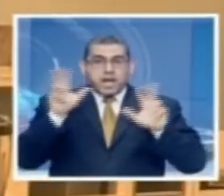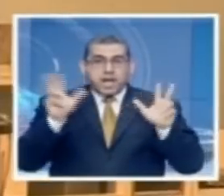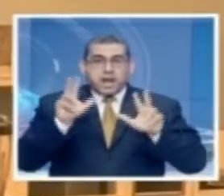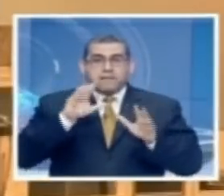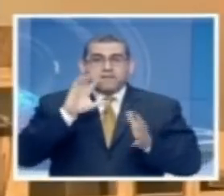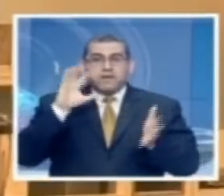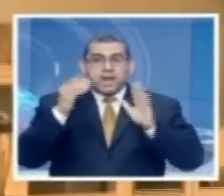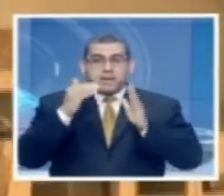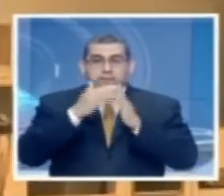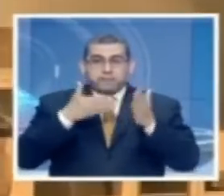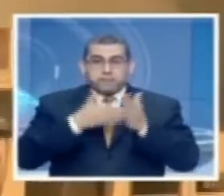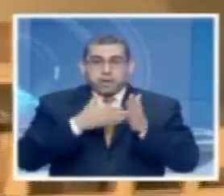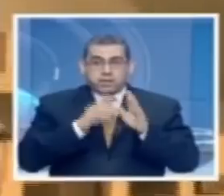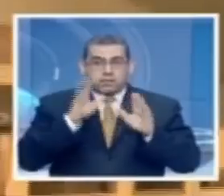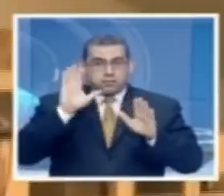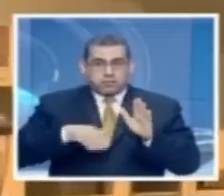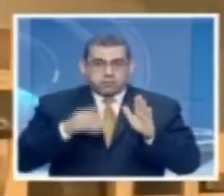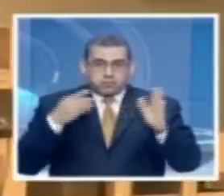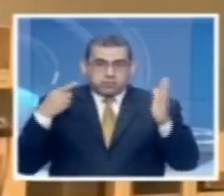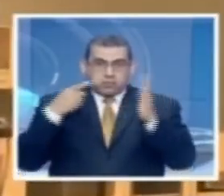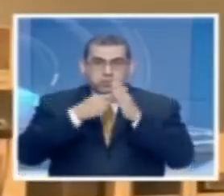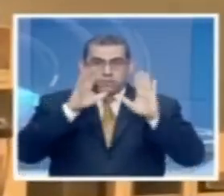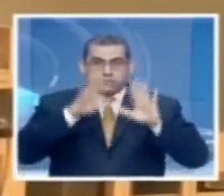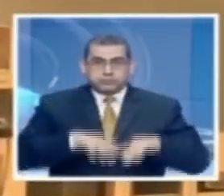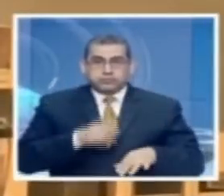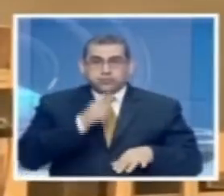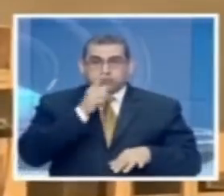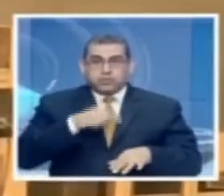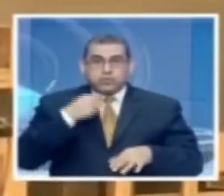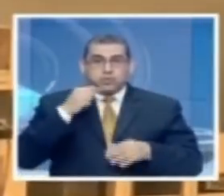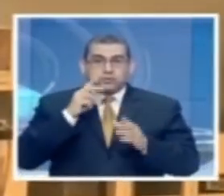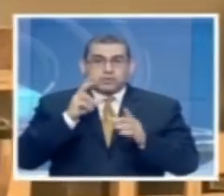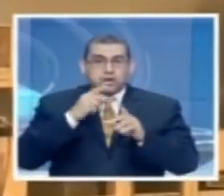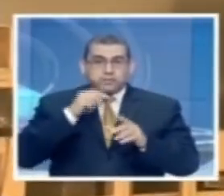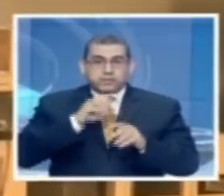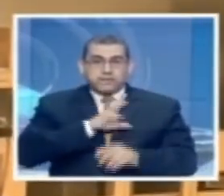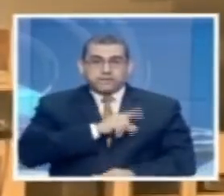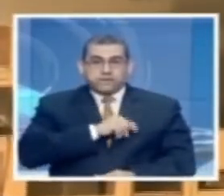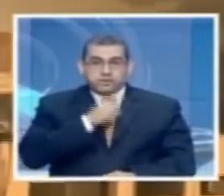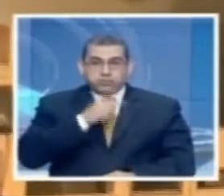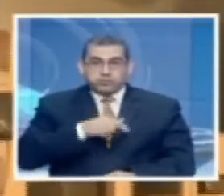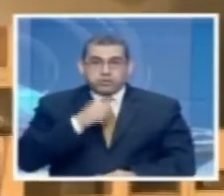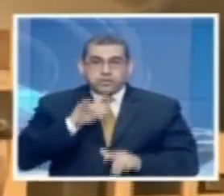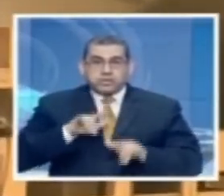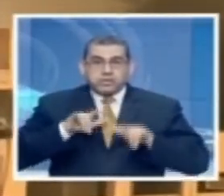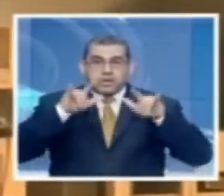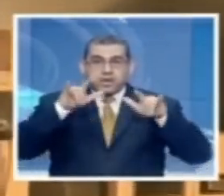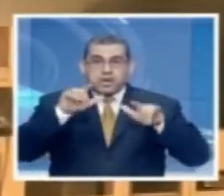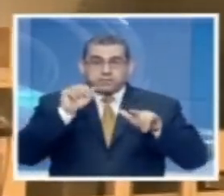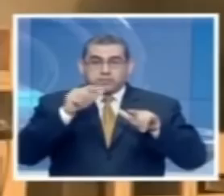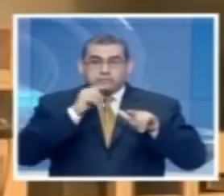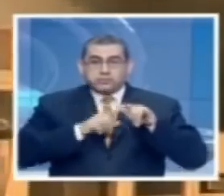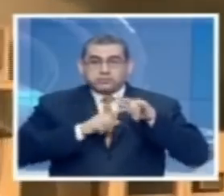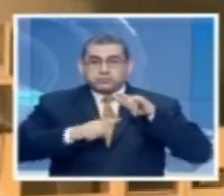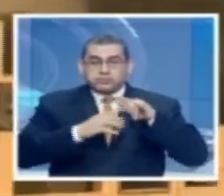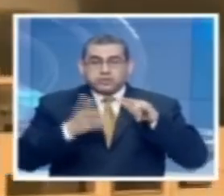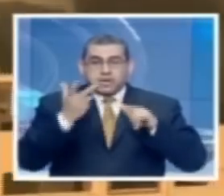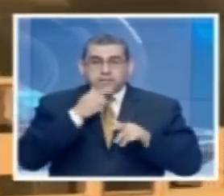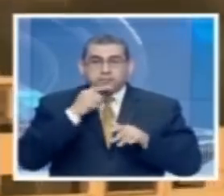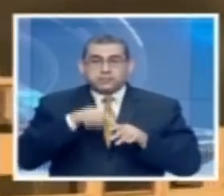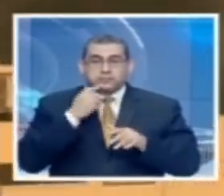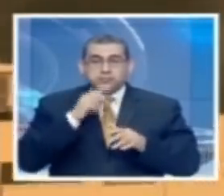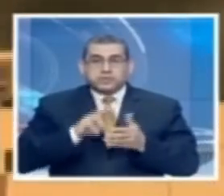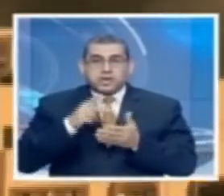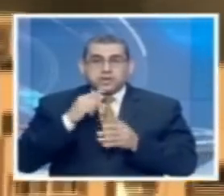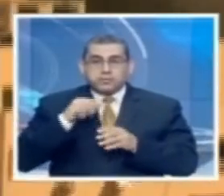الإعلام العالمية. وقد ذكرت وكالة الأنباء الفلسطينية أن طائرات الاحتلال استهدفت البرج بسبعة صواريخ ما أدى